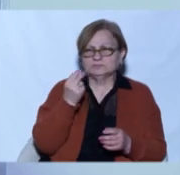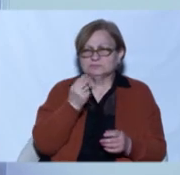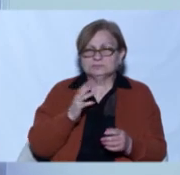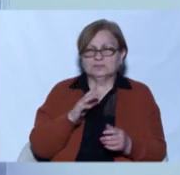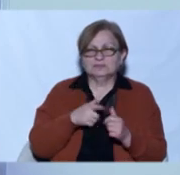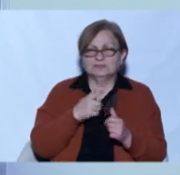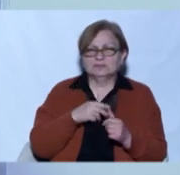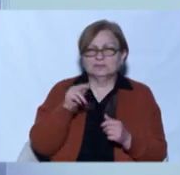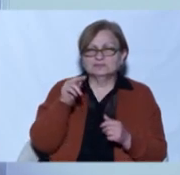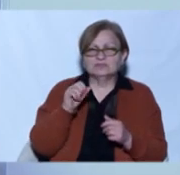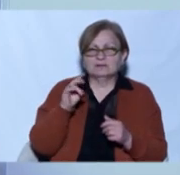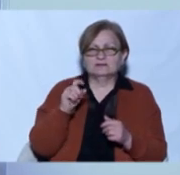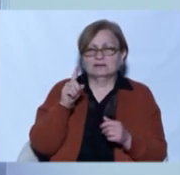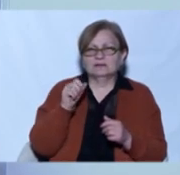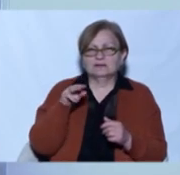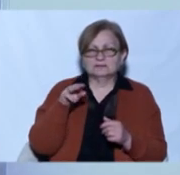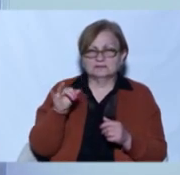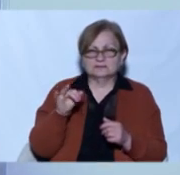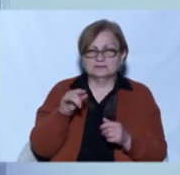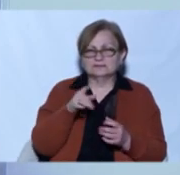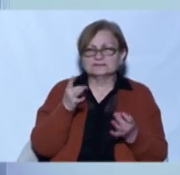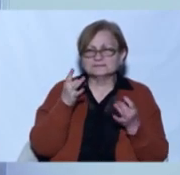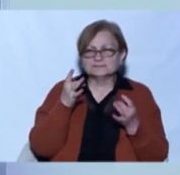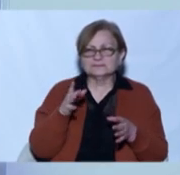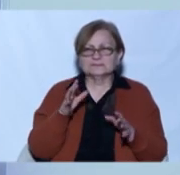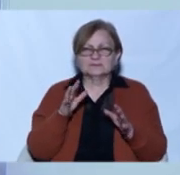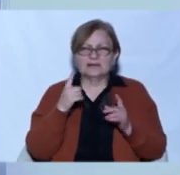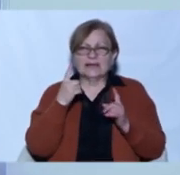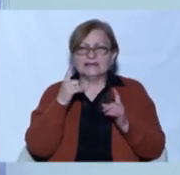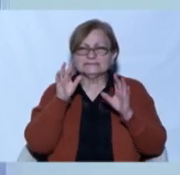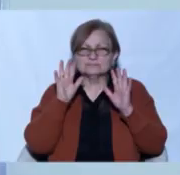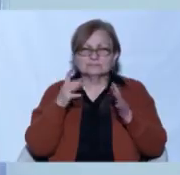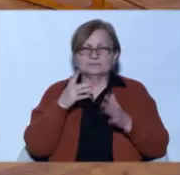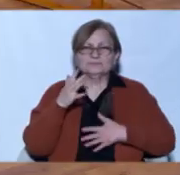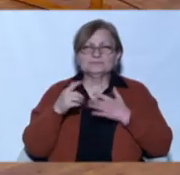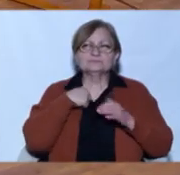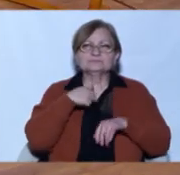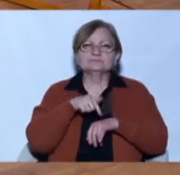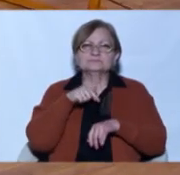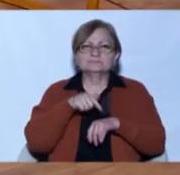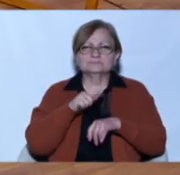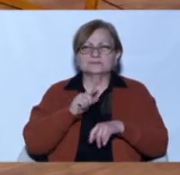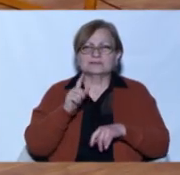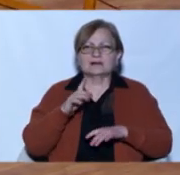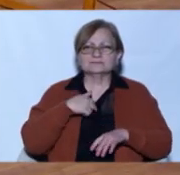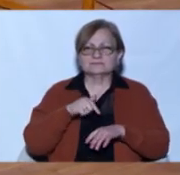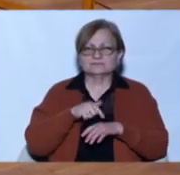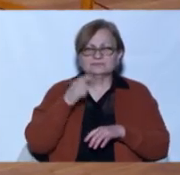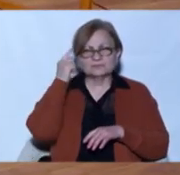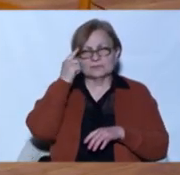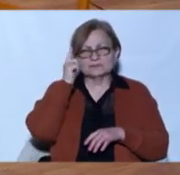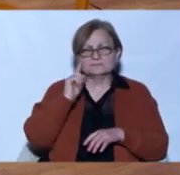ან ჩანაწერი რვეულში. ის არ არის ამბავი, ის გადმოსცემს მხოლოდ ჩვენს ემოციებს, განწყობილებებს,